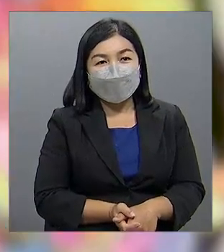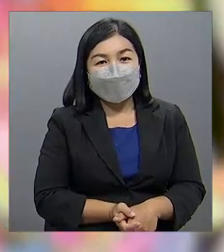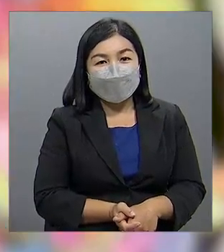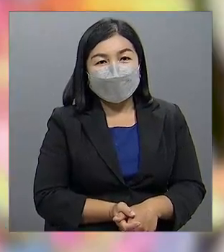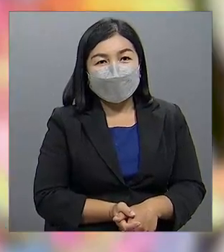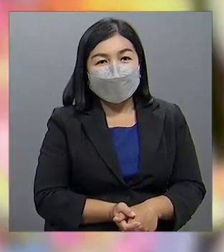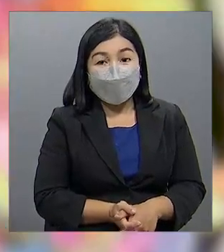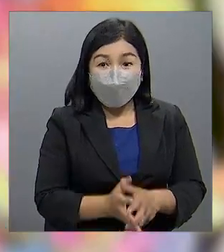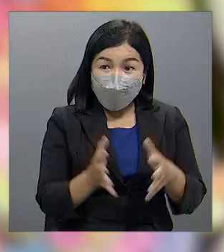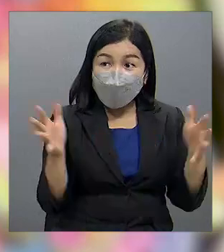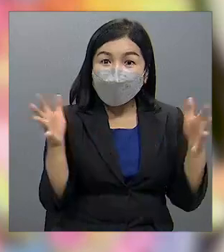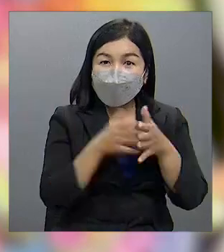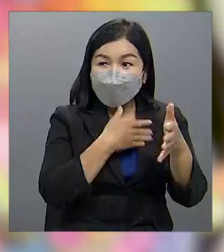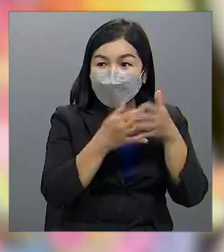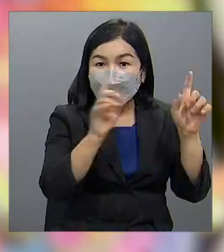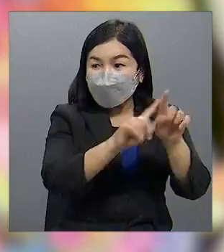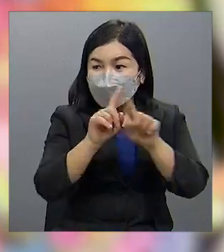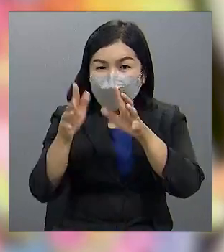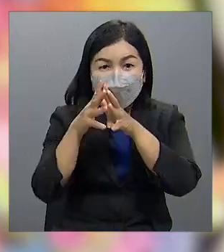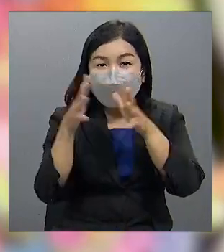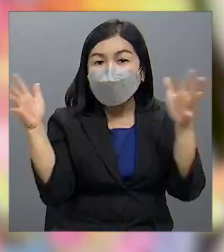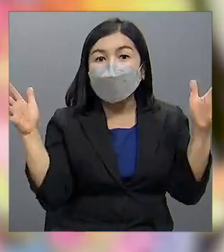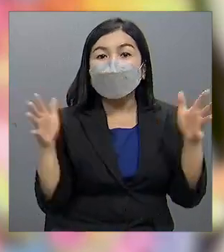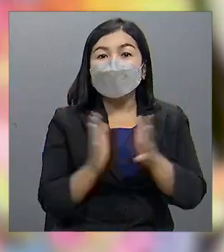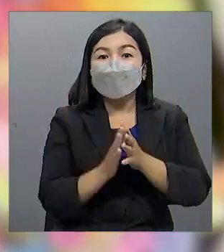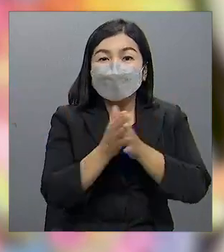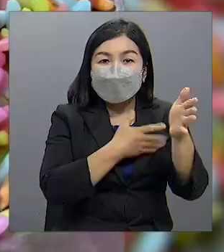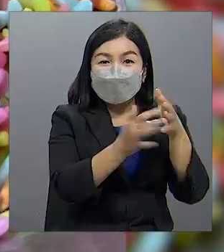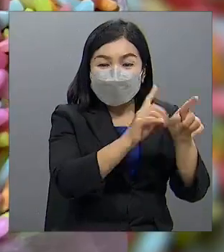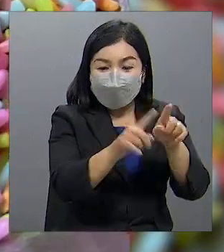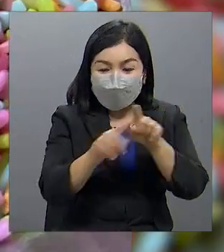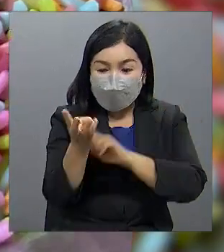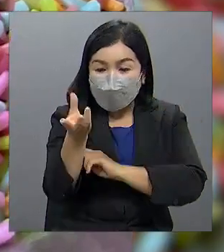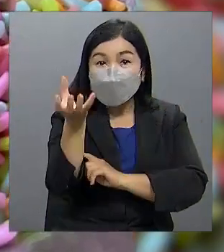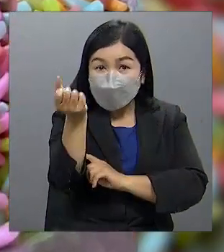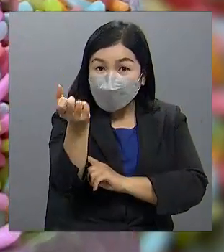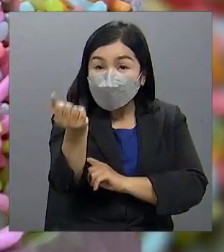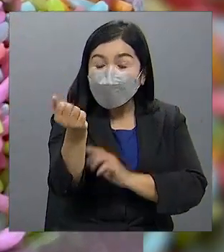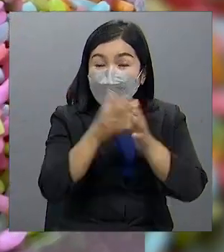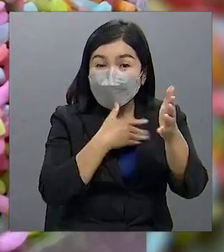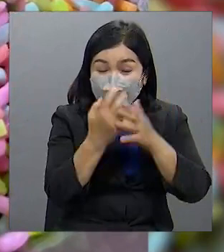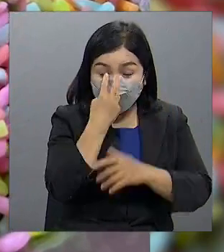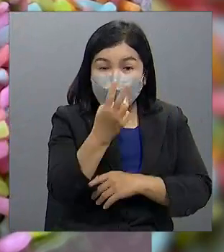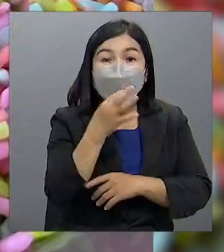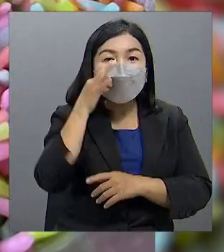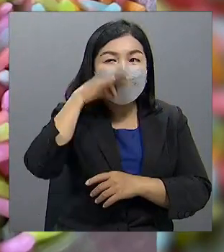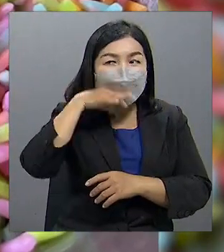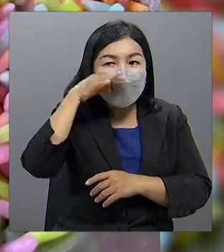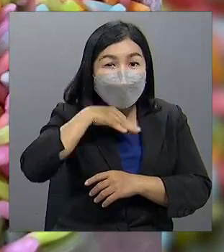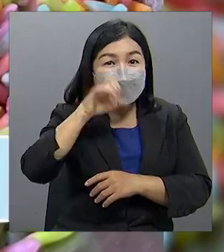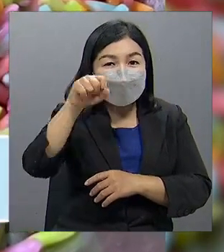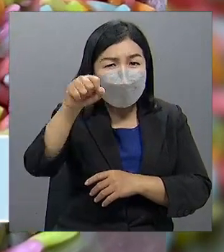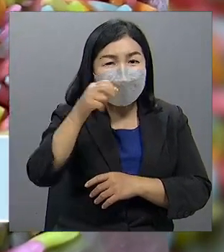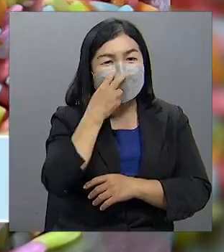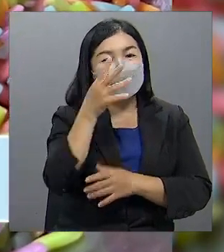ก็เป็นข้าวเหนียวสีรุ้งกันไปเลยสิคะคุณผู้ชมสีสันสดใสน่ารับประทานจริงๆเลยนะคะโพสต์นี้ค่ะเขาบอกว่า